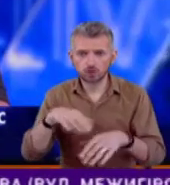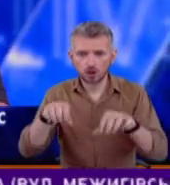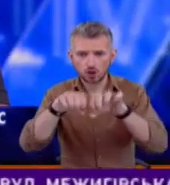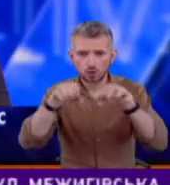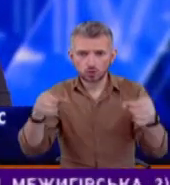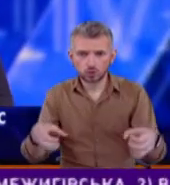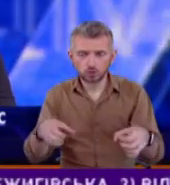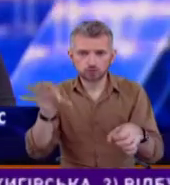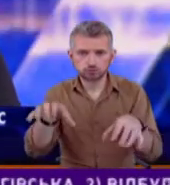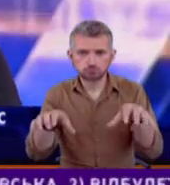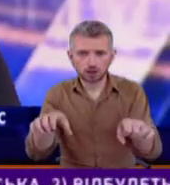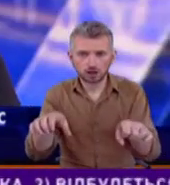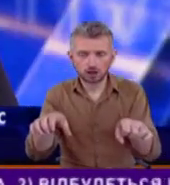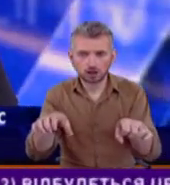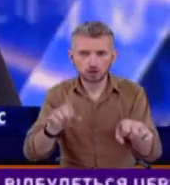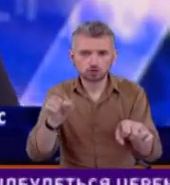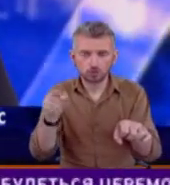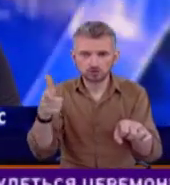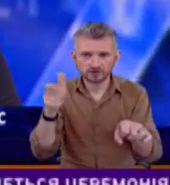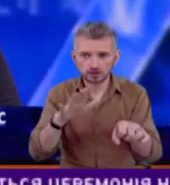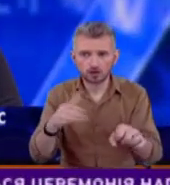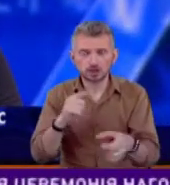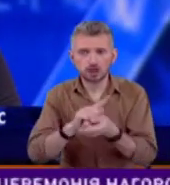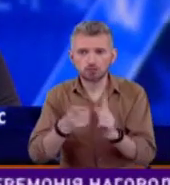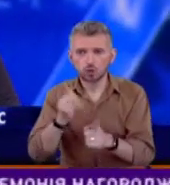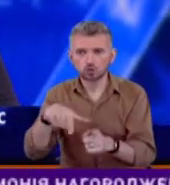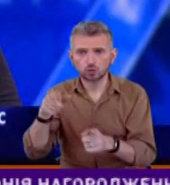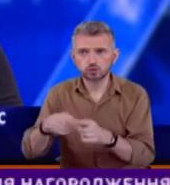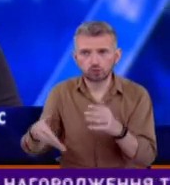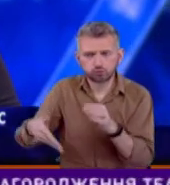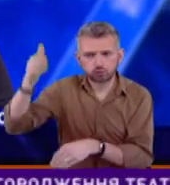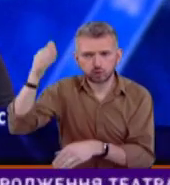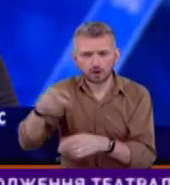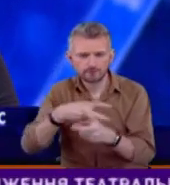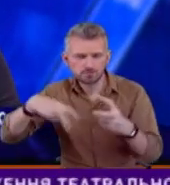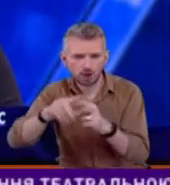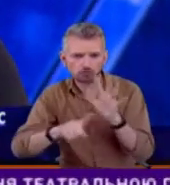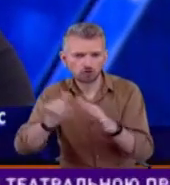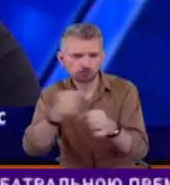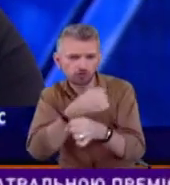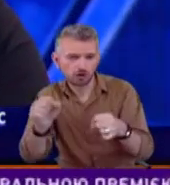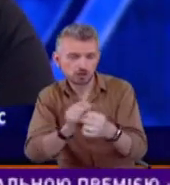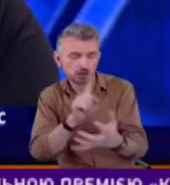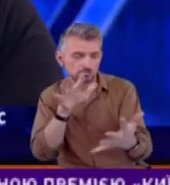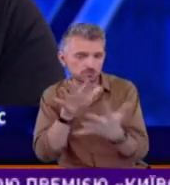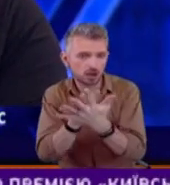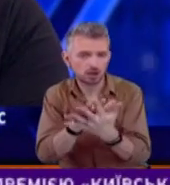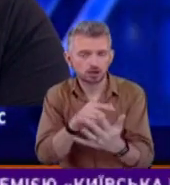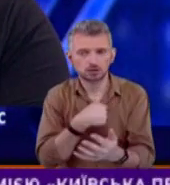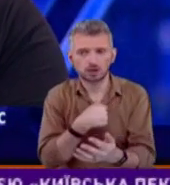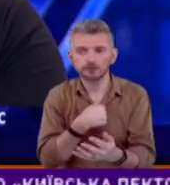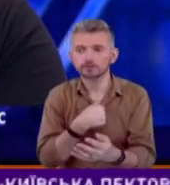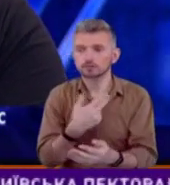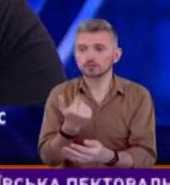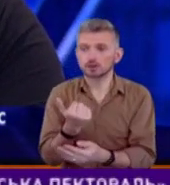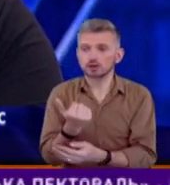видел, чтобы он тебя не застрелил, у нас, наоборот, люди либо закрываются, либо выбегают, начинают драться с полицейскими. Да, я там это... Да, и более